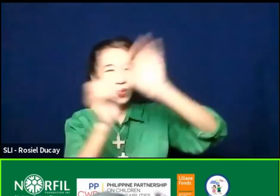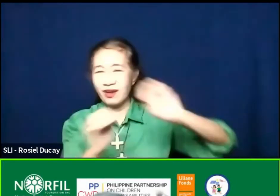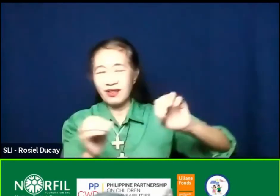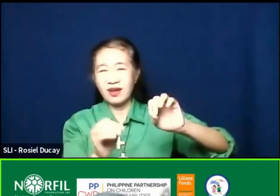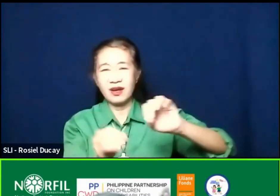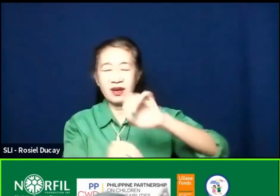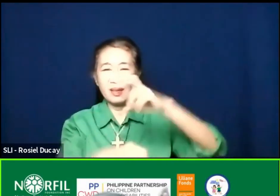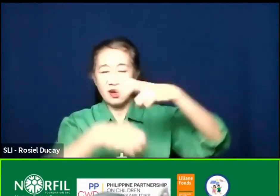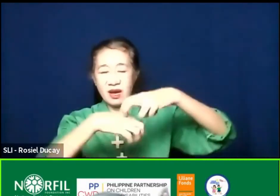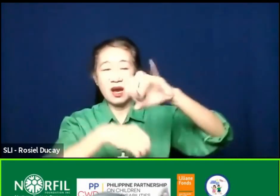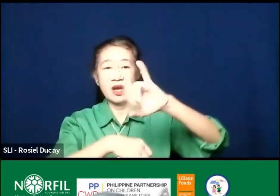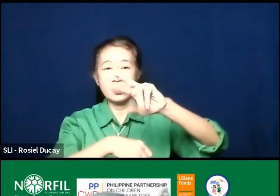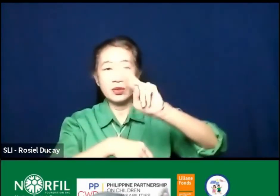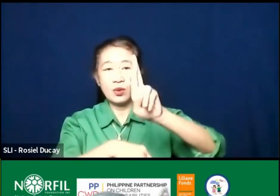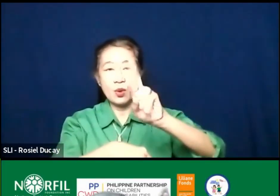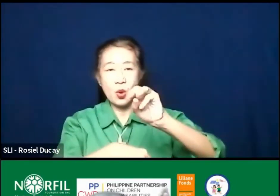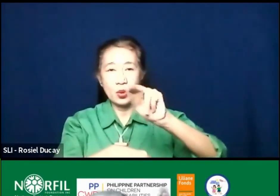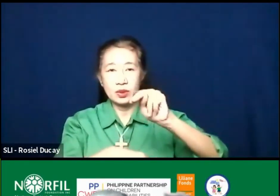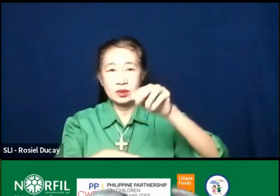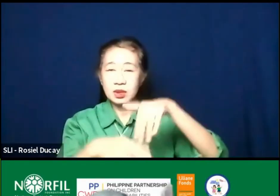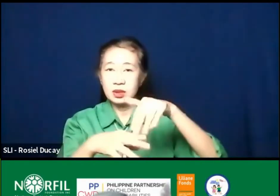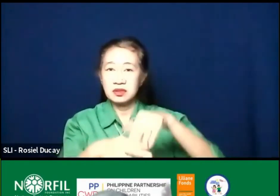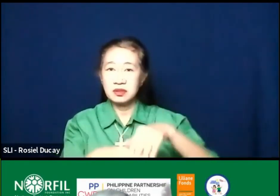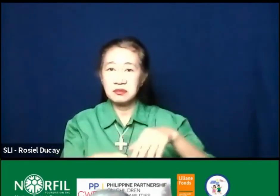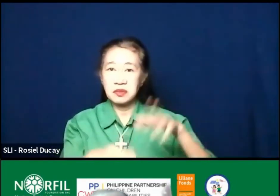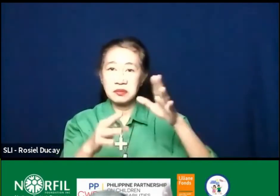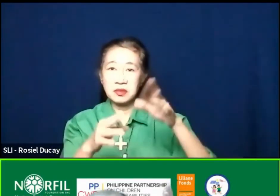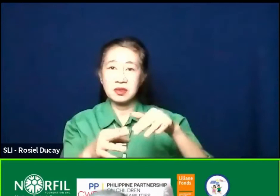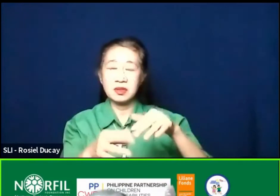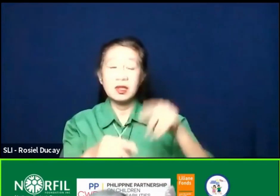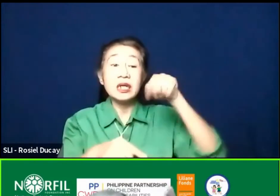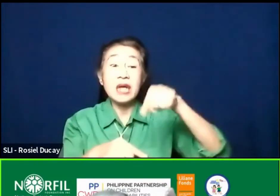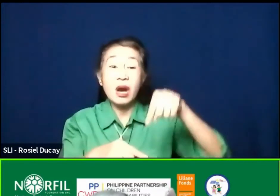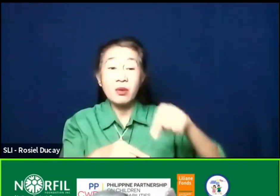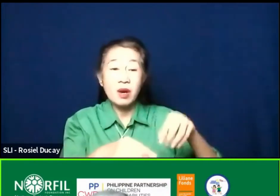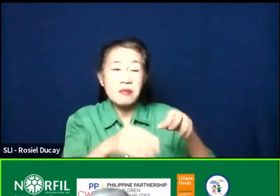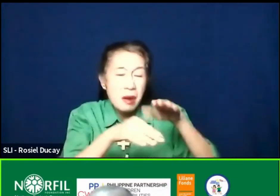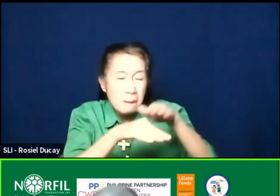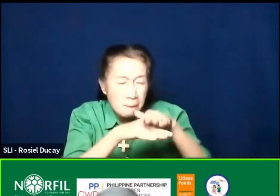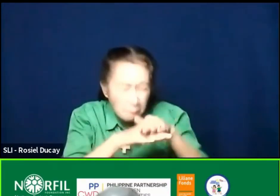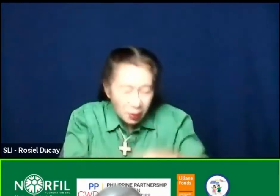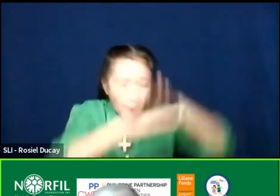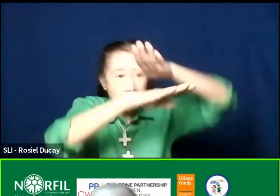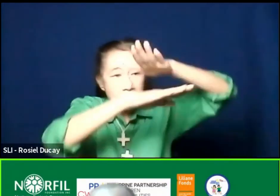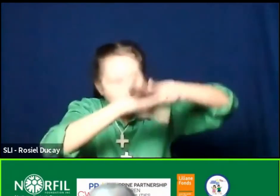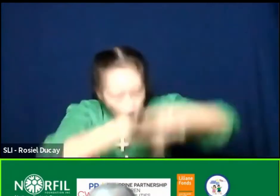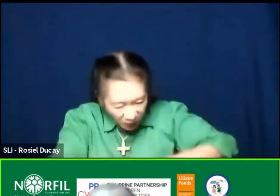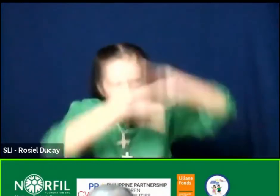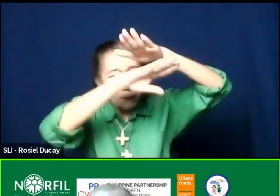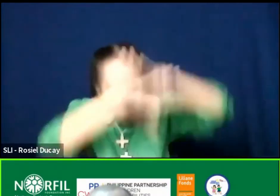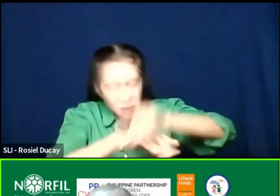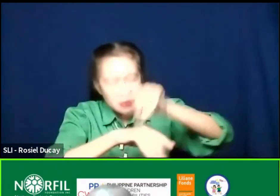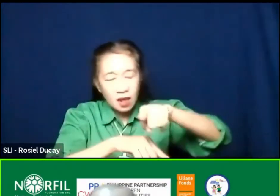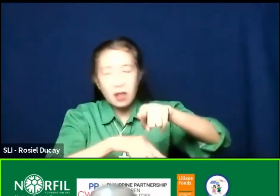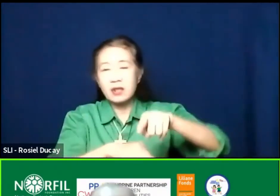loob. Collapse din po sa inyo. 'Di ba? Ikaw rin maiipit. Okay? So basta at least yung